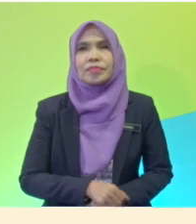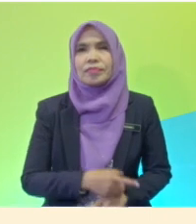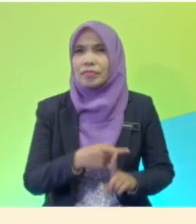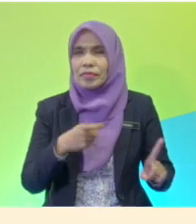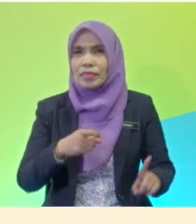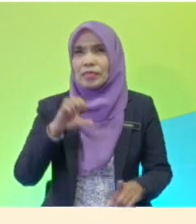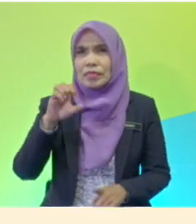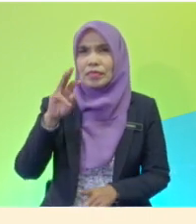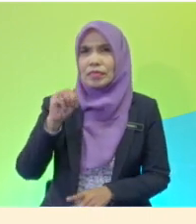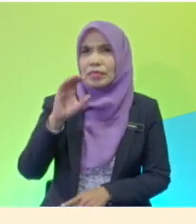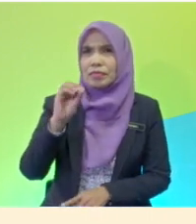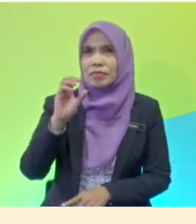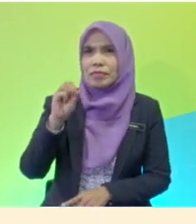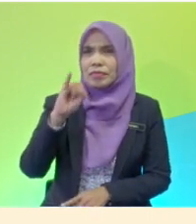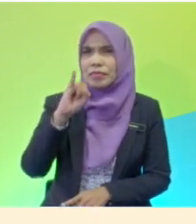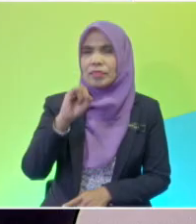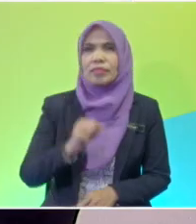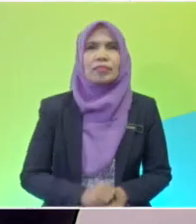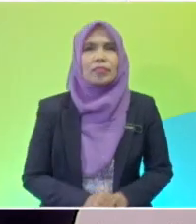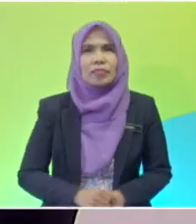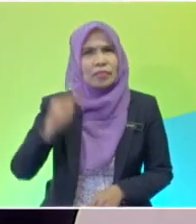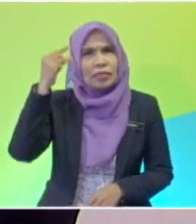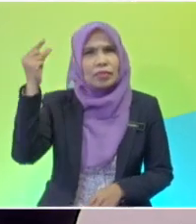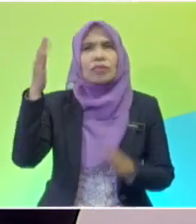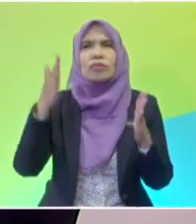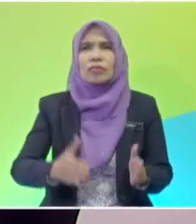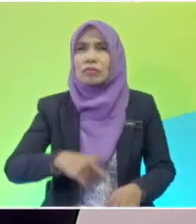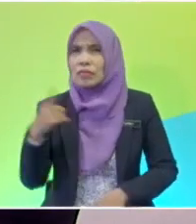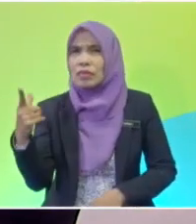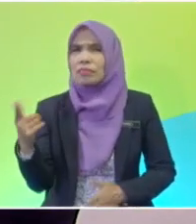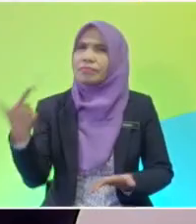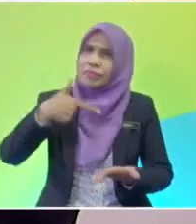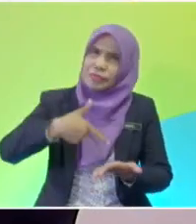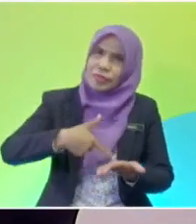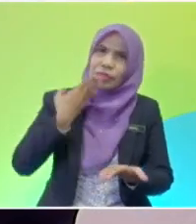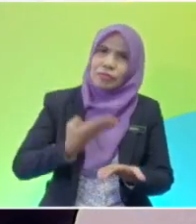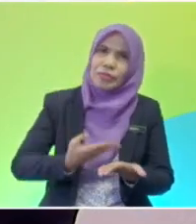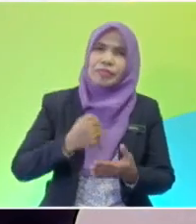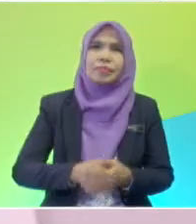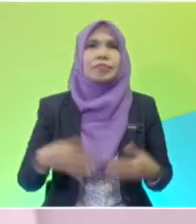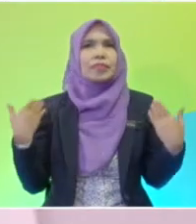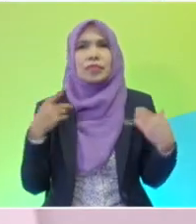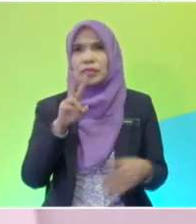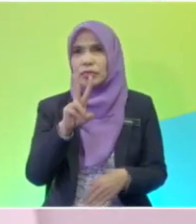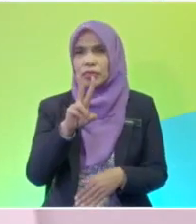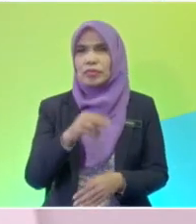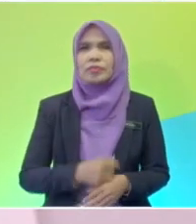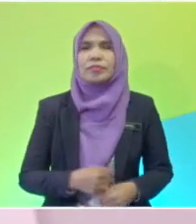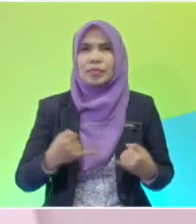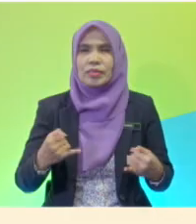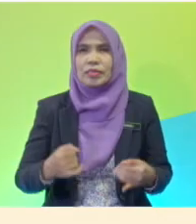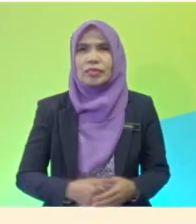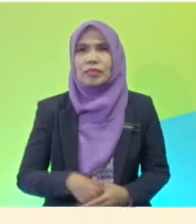lebih baik daripada beliau jadi ada dua jenis pertama adalah keluaran